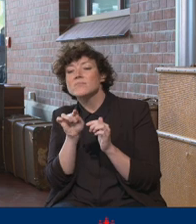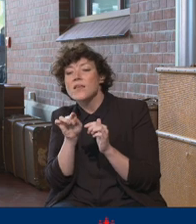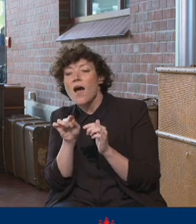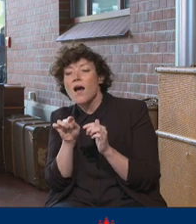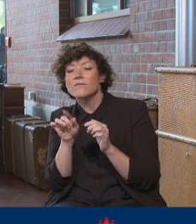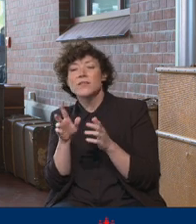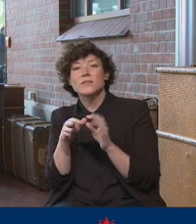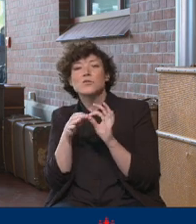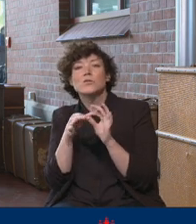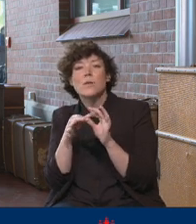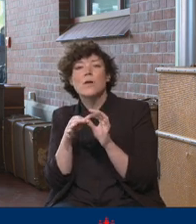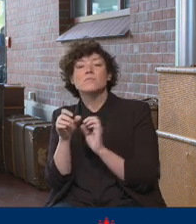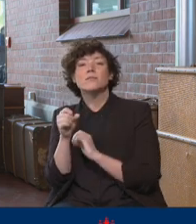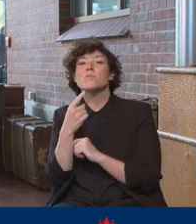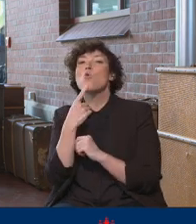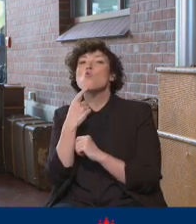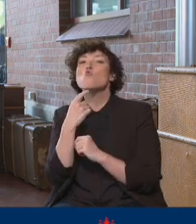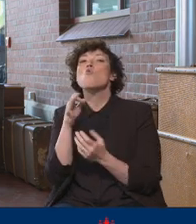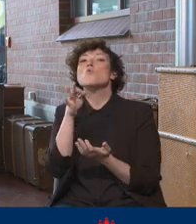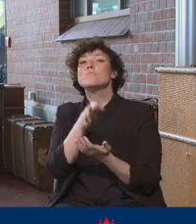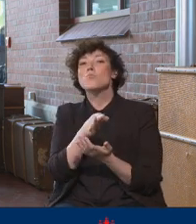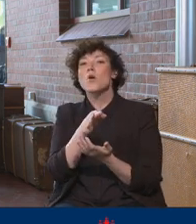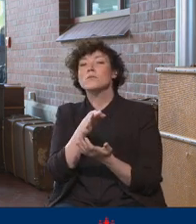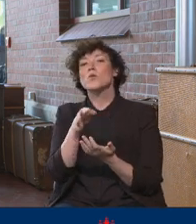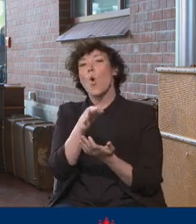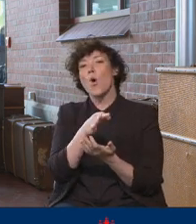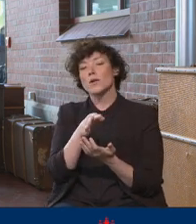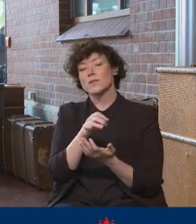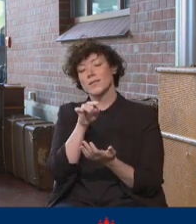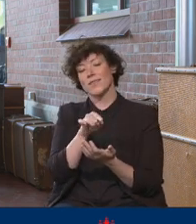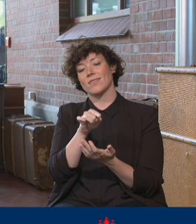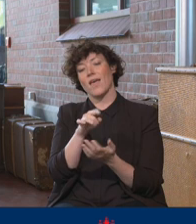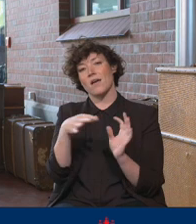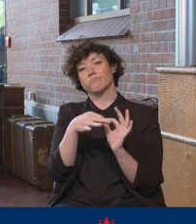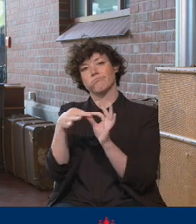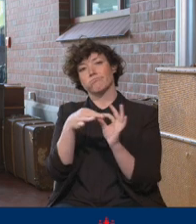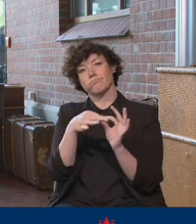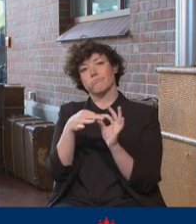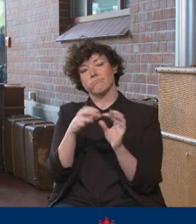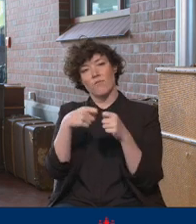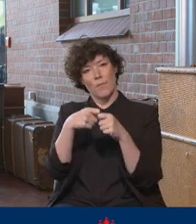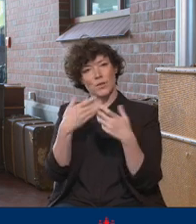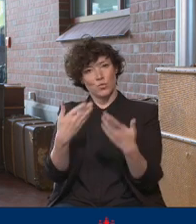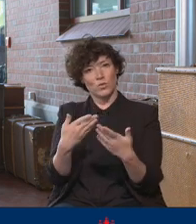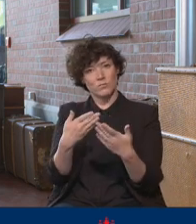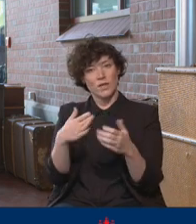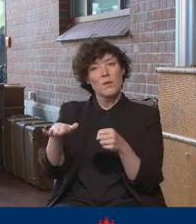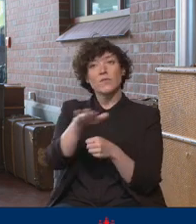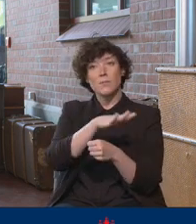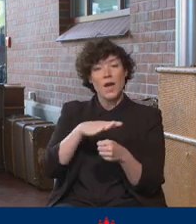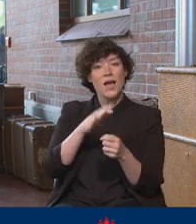zu der s bahn haltestelle rotenburgs und insofern hier dieser ganze bereich ist heute in einem